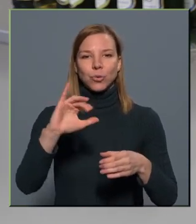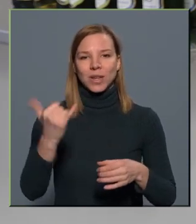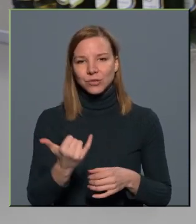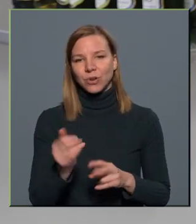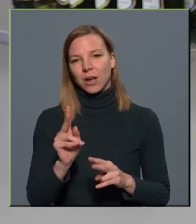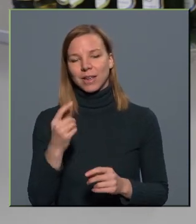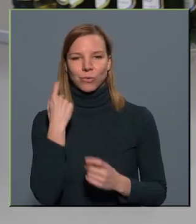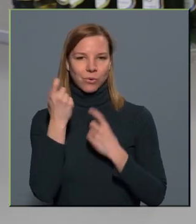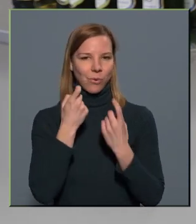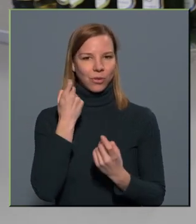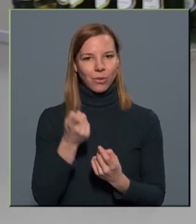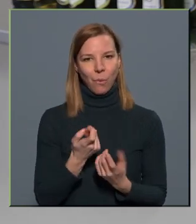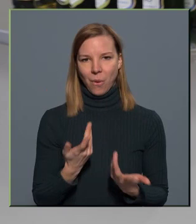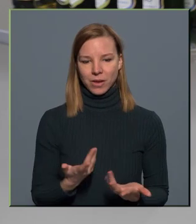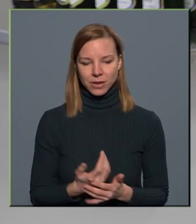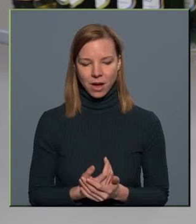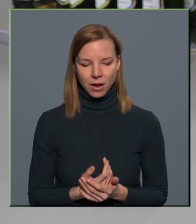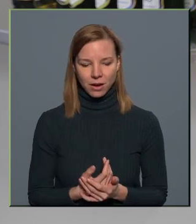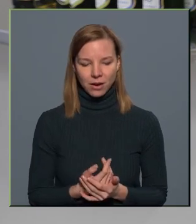gondolja, hogy a